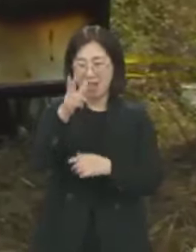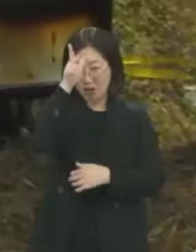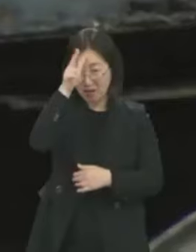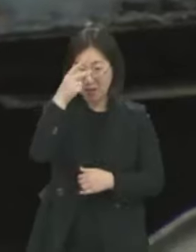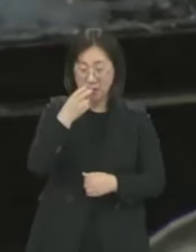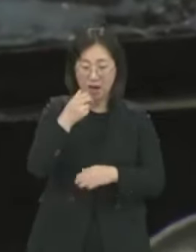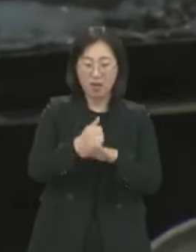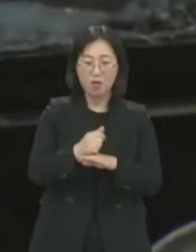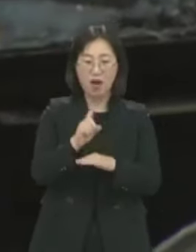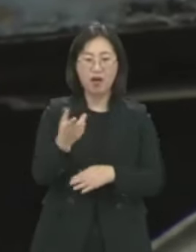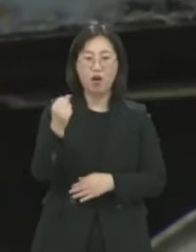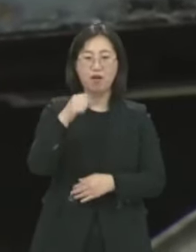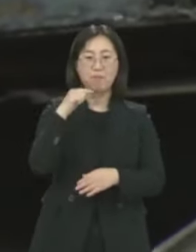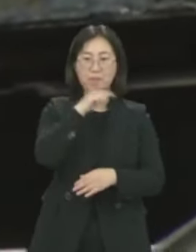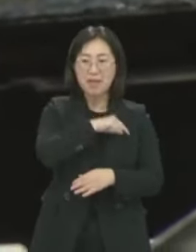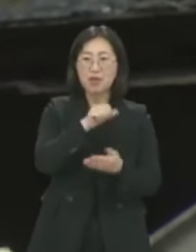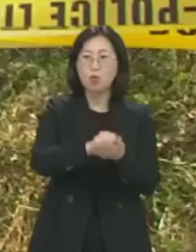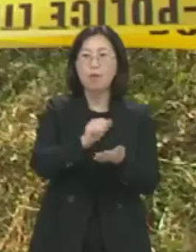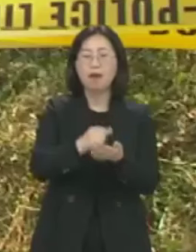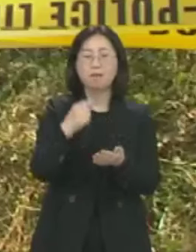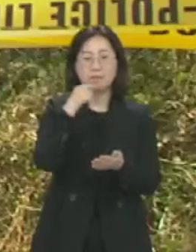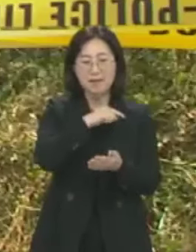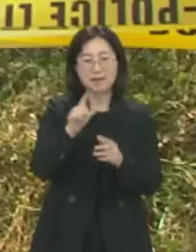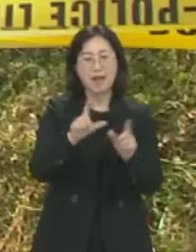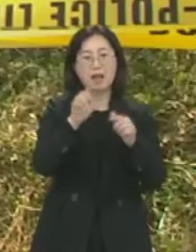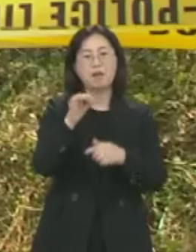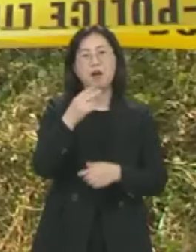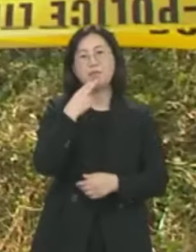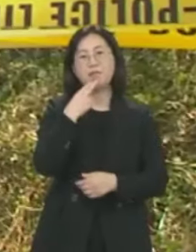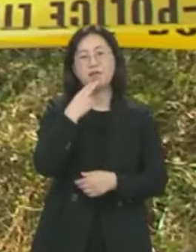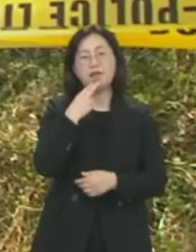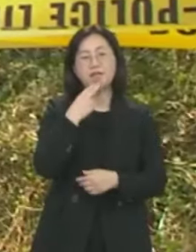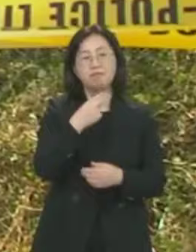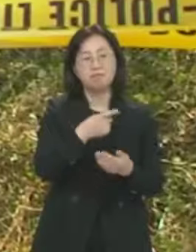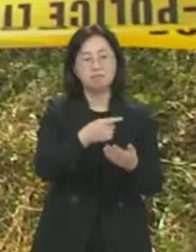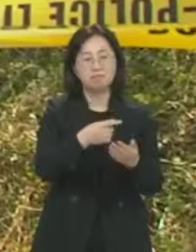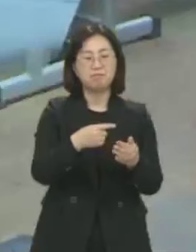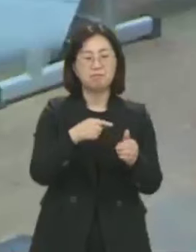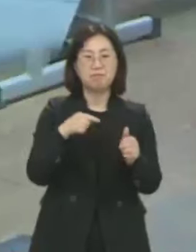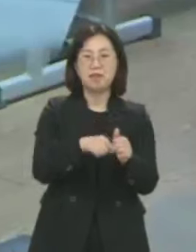진 뒤 생활비가 없어 범행을 저질렀다고 진술했습니다.